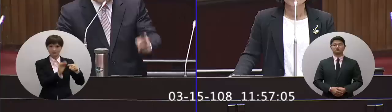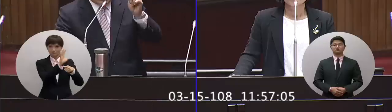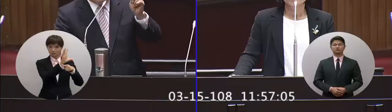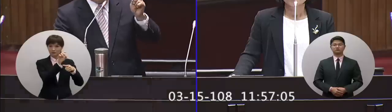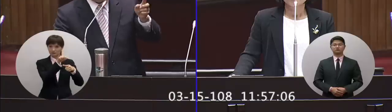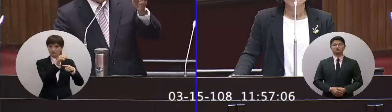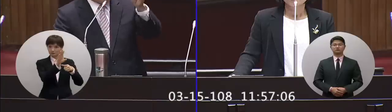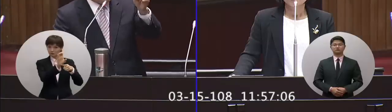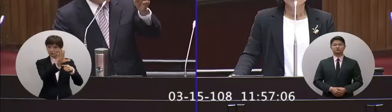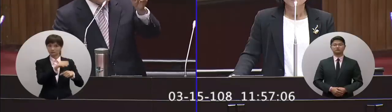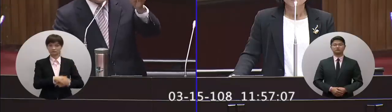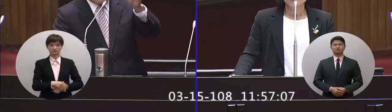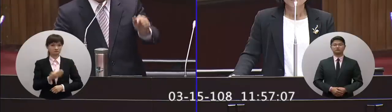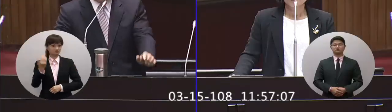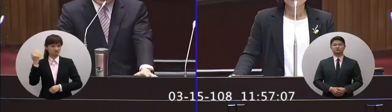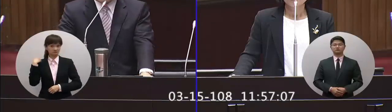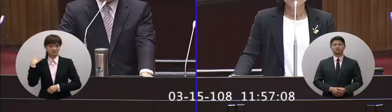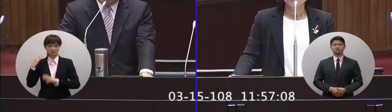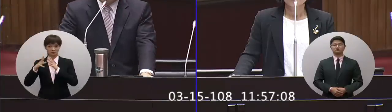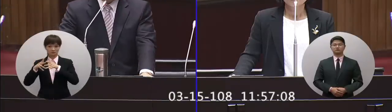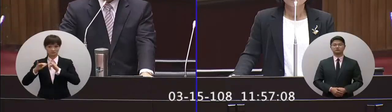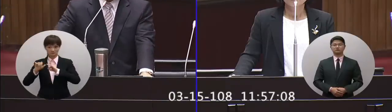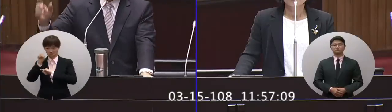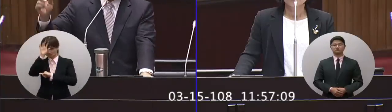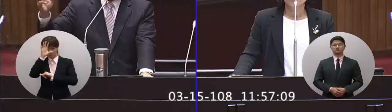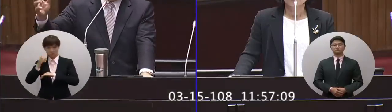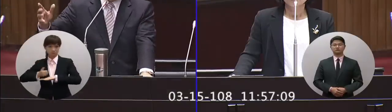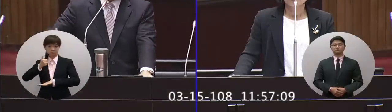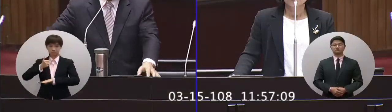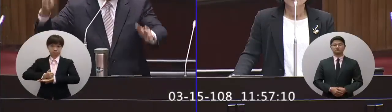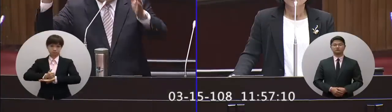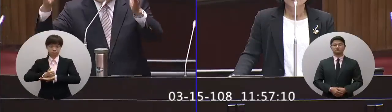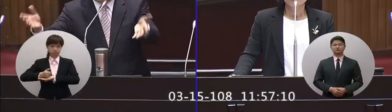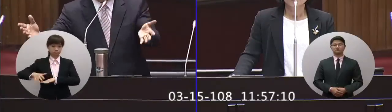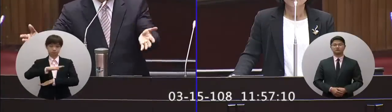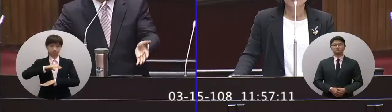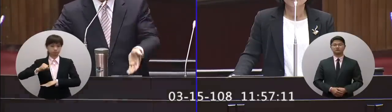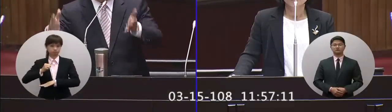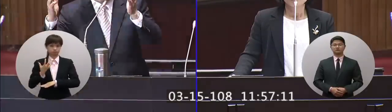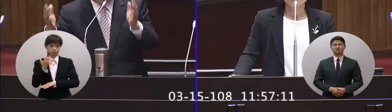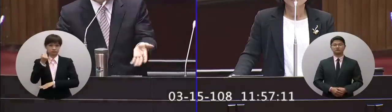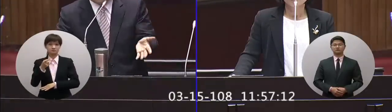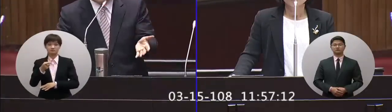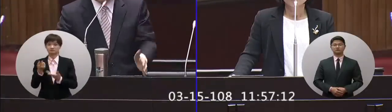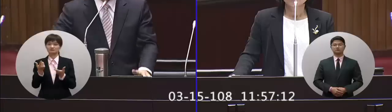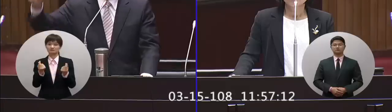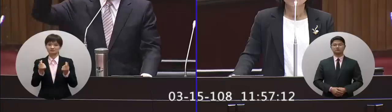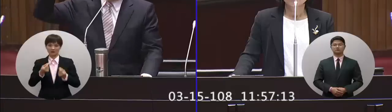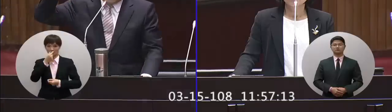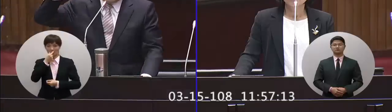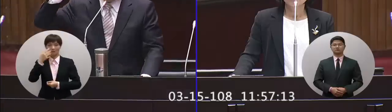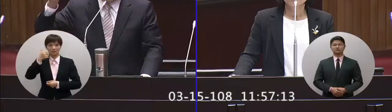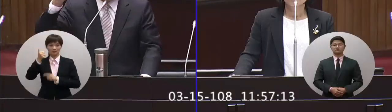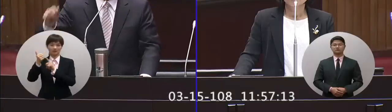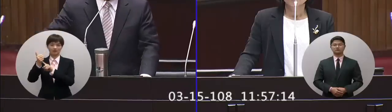99.99%。当年在国民党一党专政的时候，那时候大家也是啊，蒋总统是民主救星，